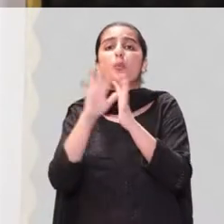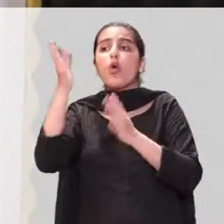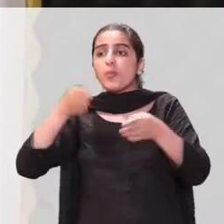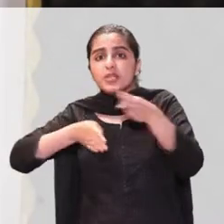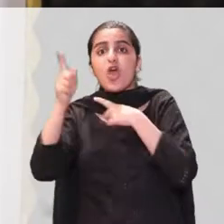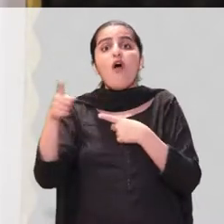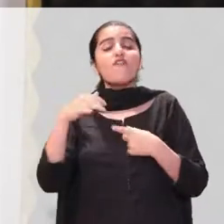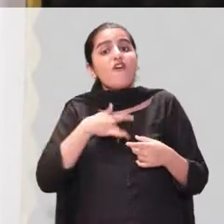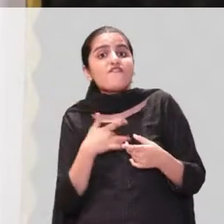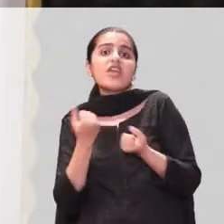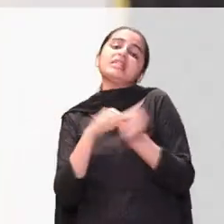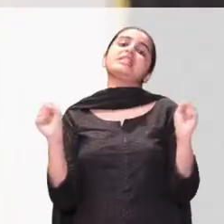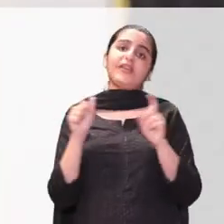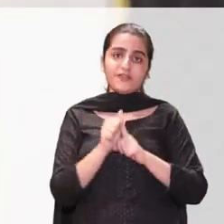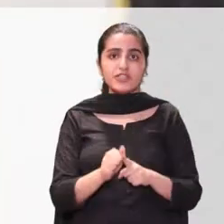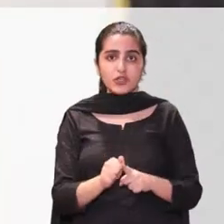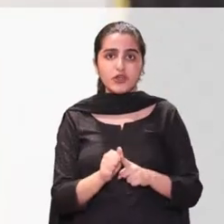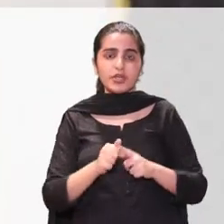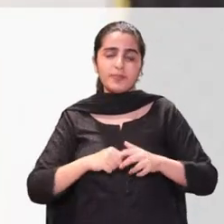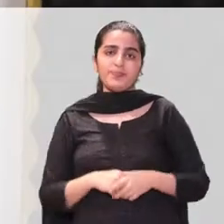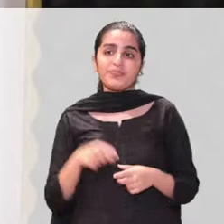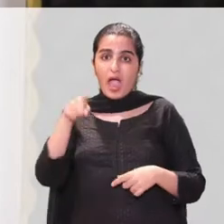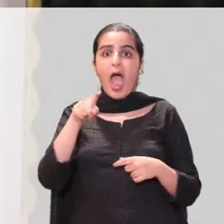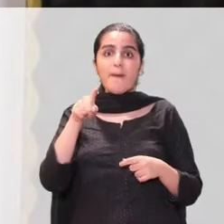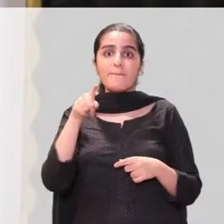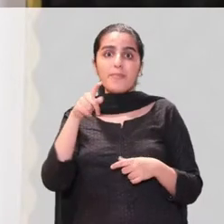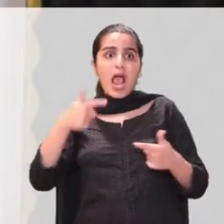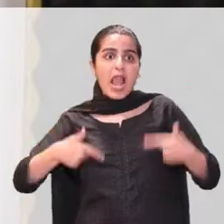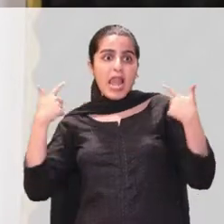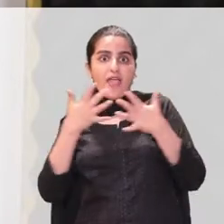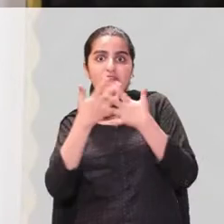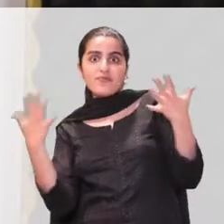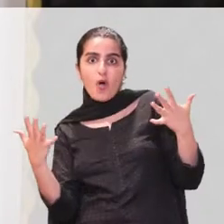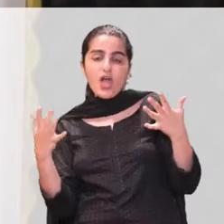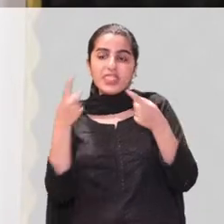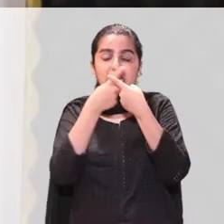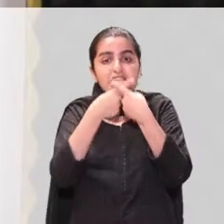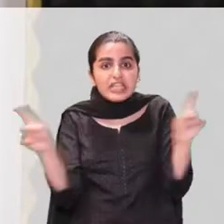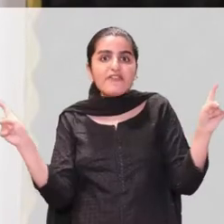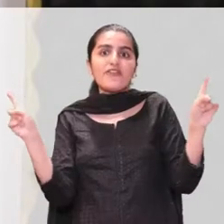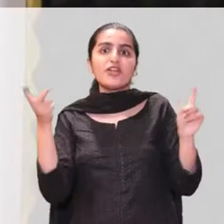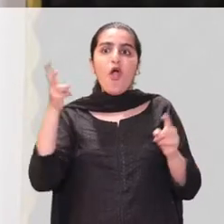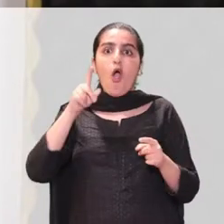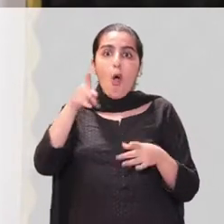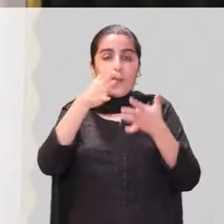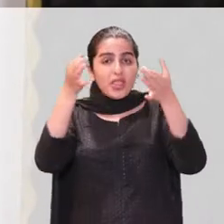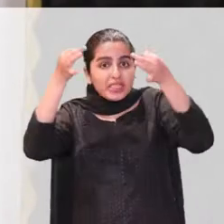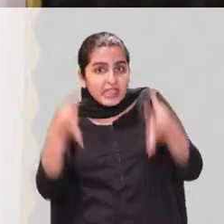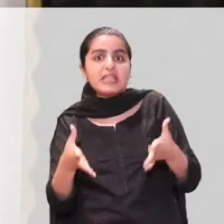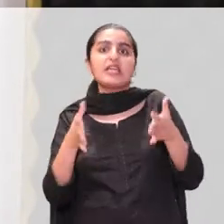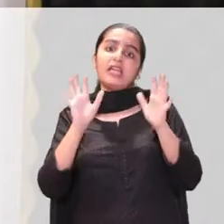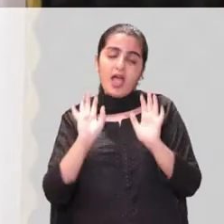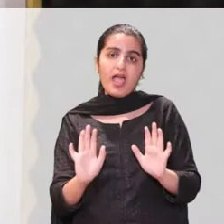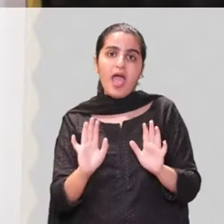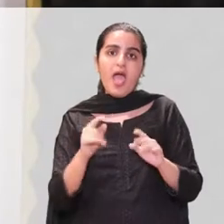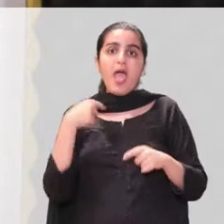औरत ट्रांसलेटेड बाय निकलें तो वह सिर्फ करें निवासी अब डेफिनेटली आपकी जिंदगी का फीलिंग भी है काफी एडवेंचर भी है और एडवेंचर में